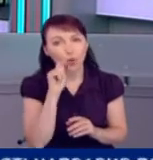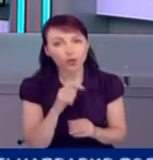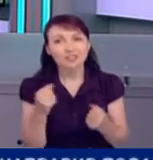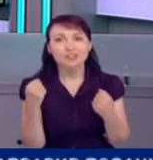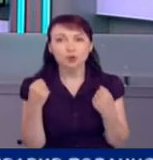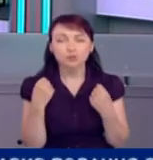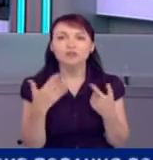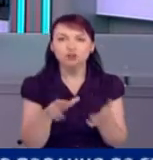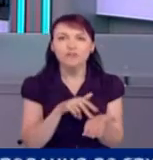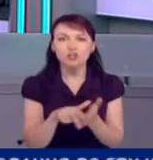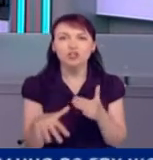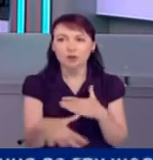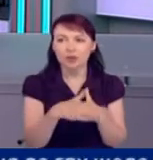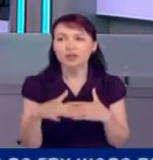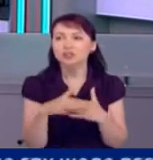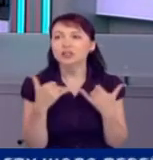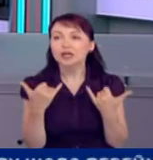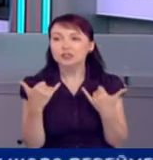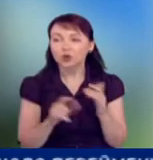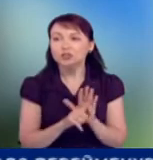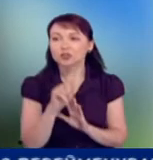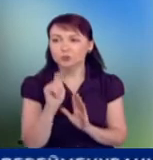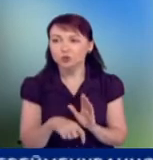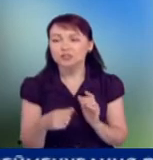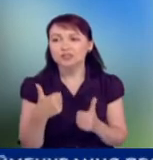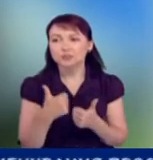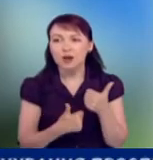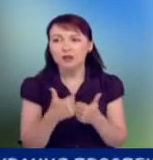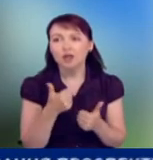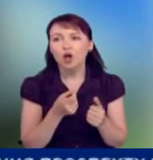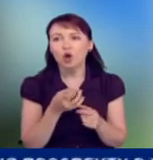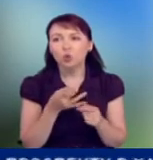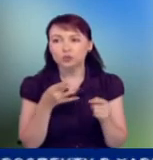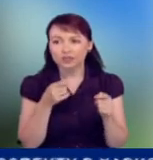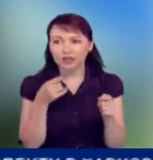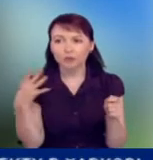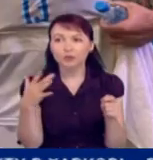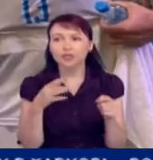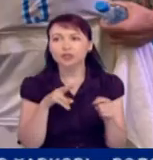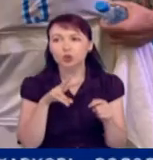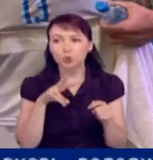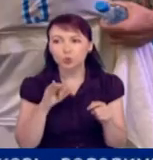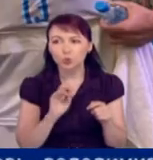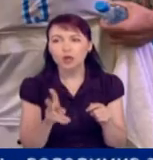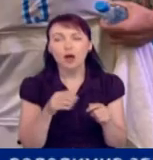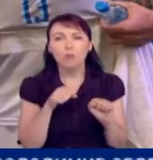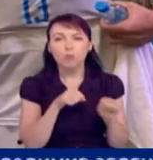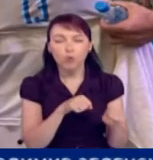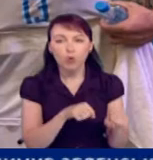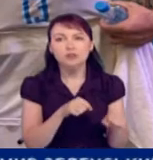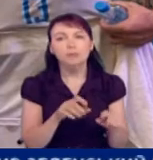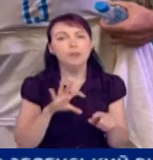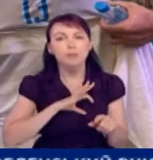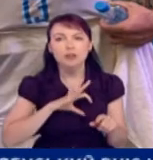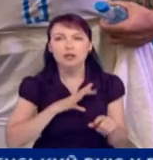вже вийшли на майданчики. Сьогодні розпочалися змагання у стрільбі з лука, боксу та баскетболу 3x3. Медалі ще